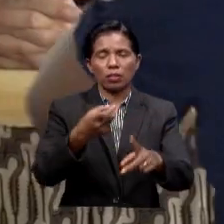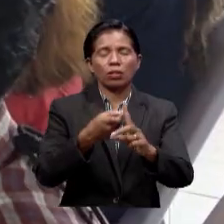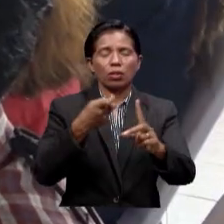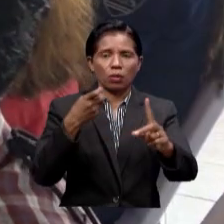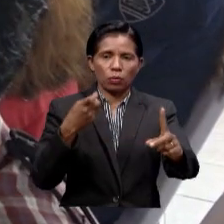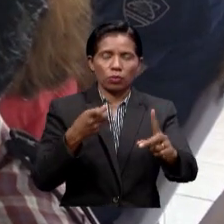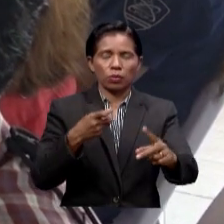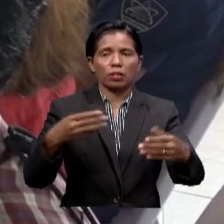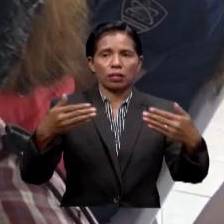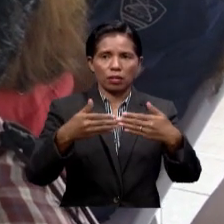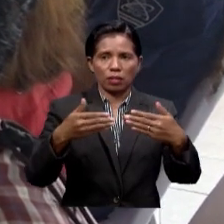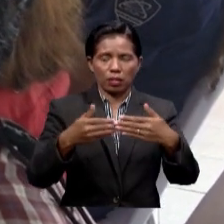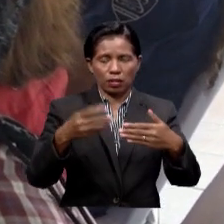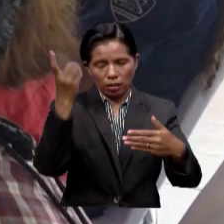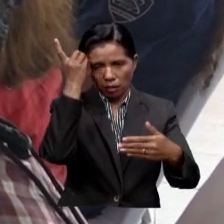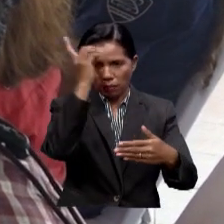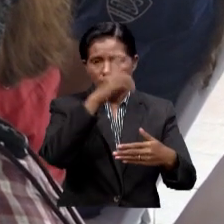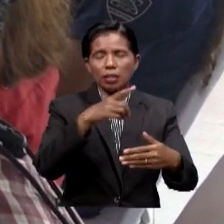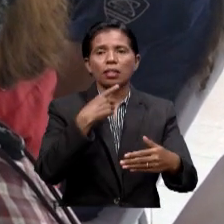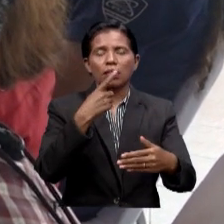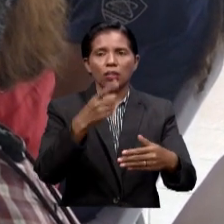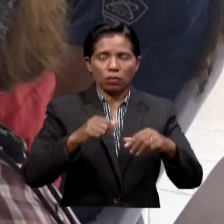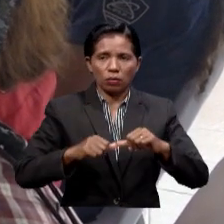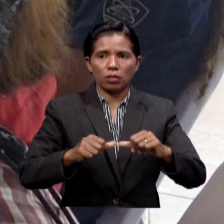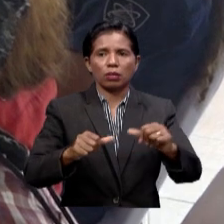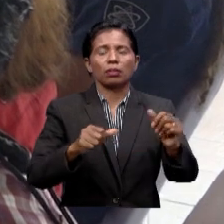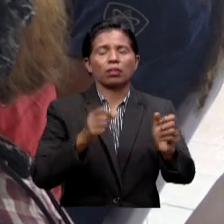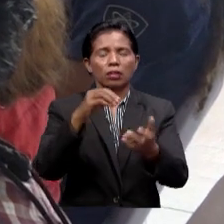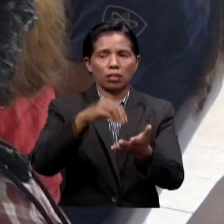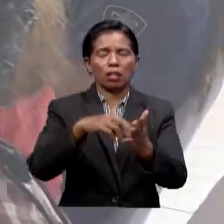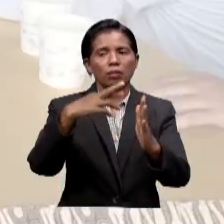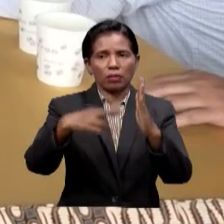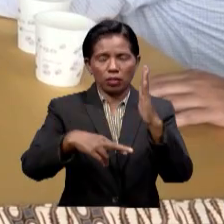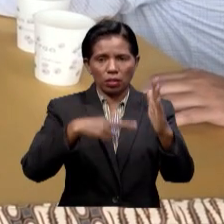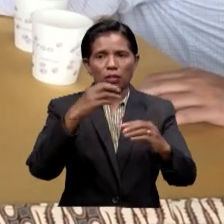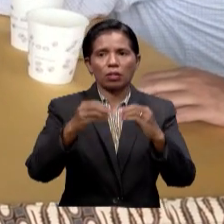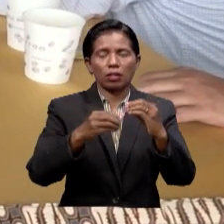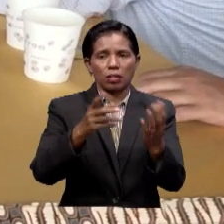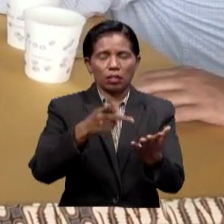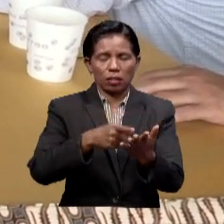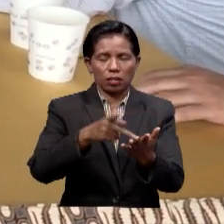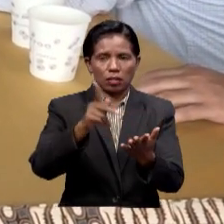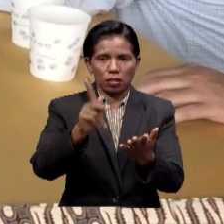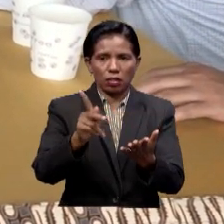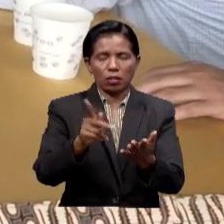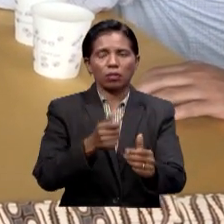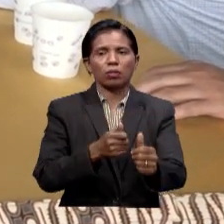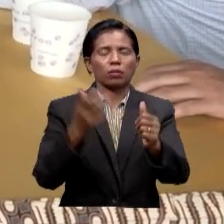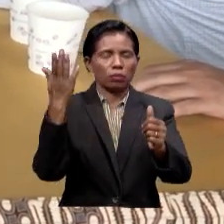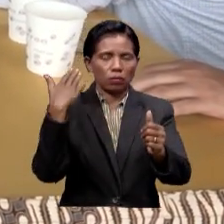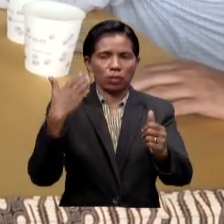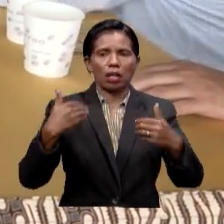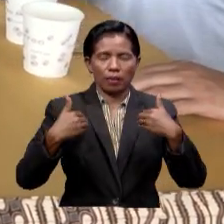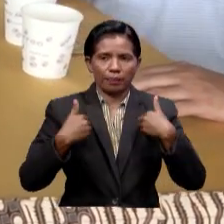simotain, diplomata Indonesia ne afirma, se continua aplika regras anterior, katak selutir tarifa nebe antes ne iha